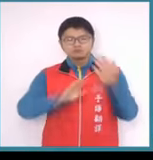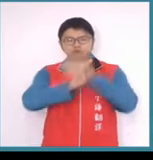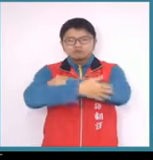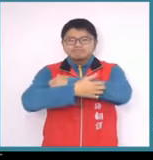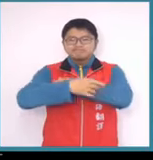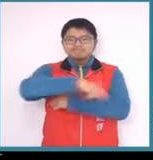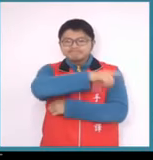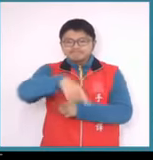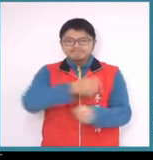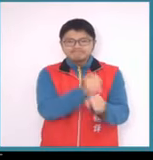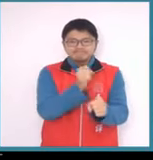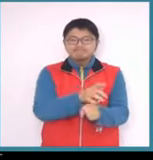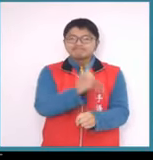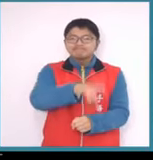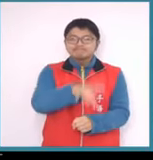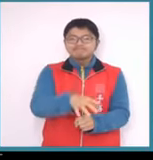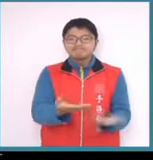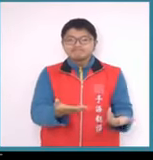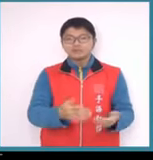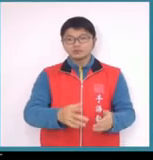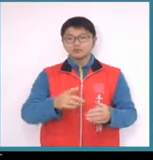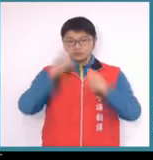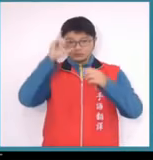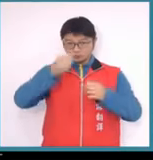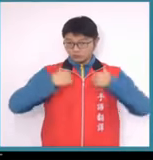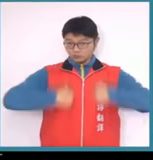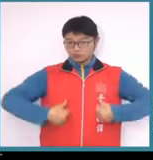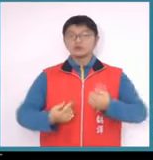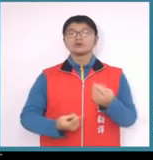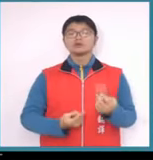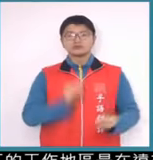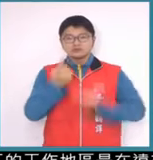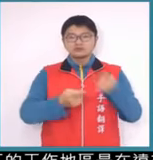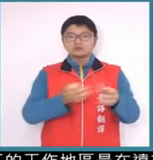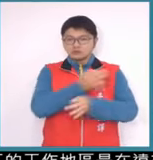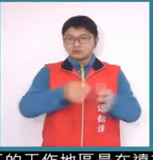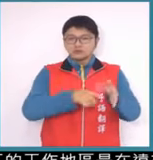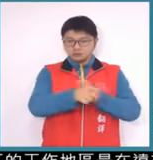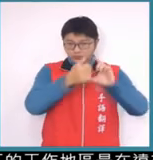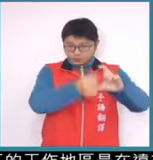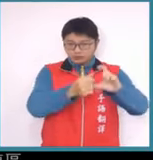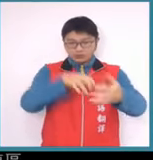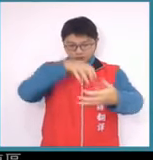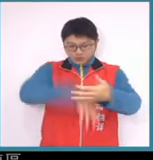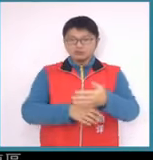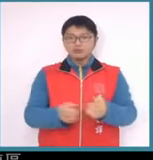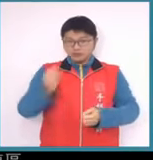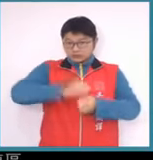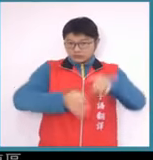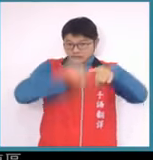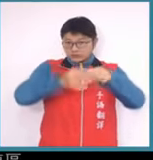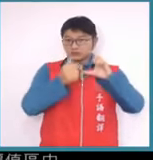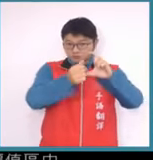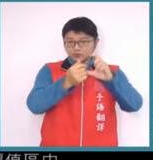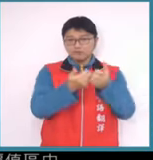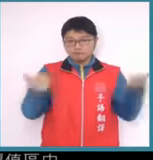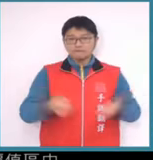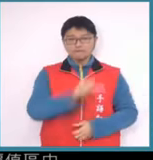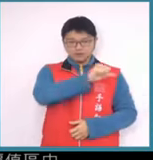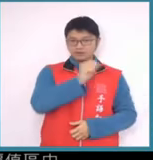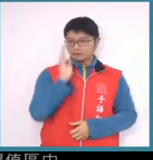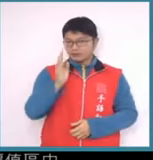移工的工作地区是在远雄自由贸易港区的加值区，那加值区有 A 栋跟 B 栋，